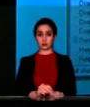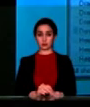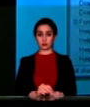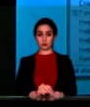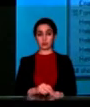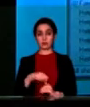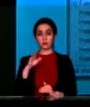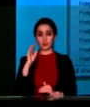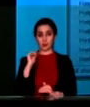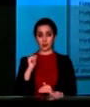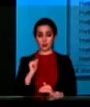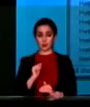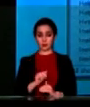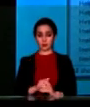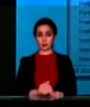Va